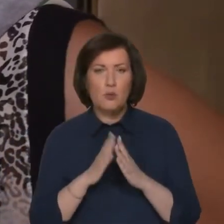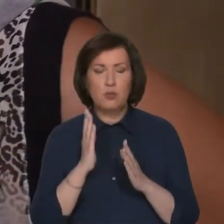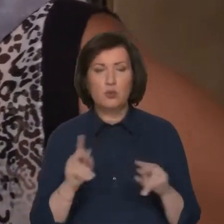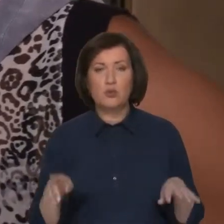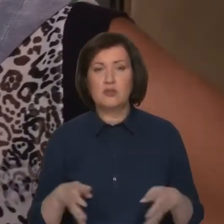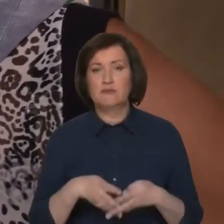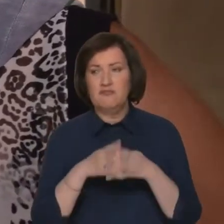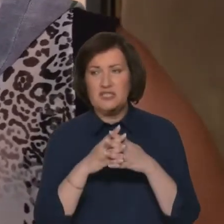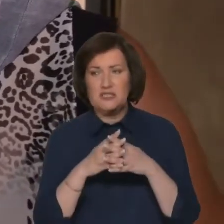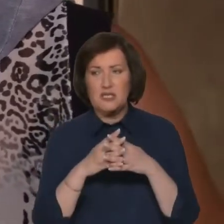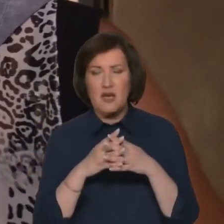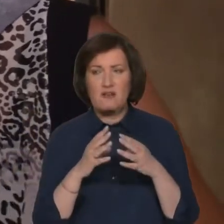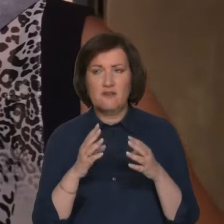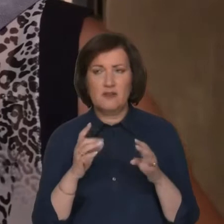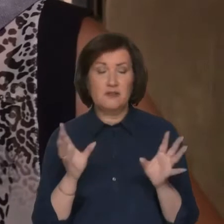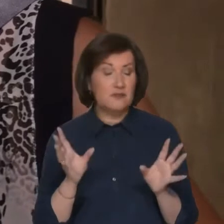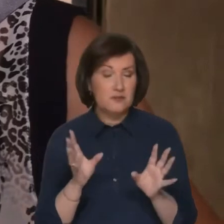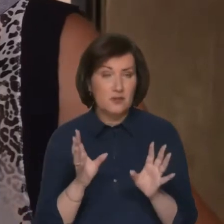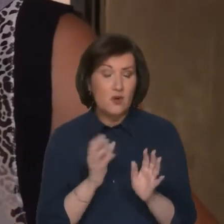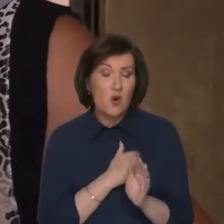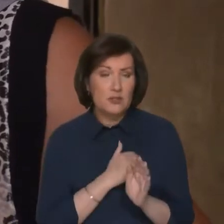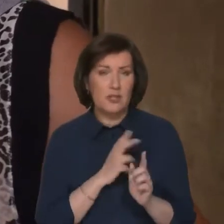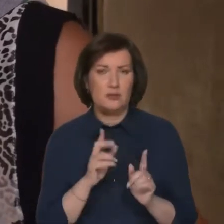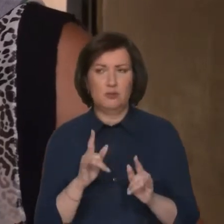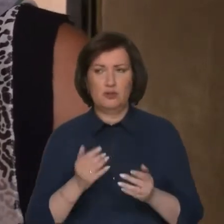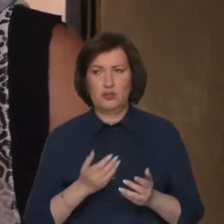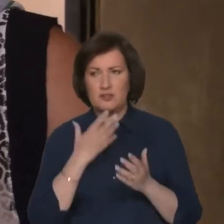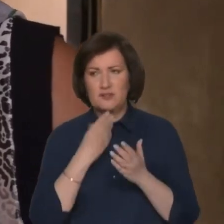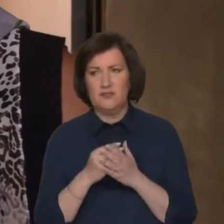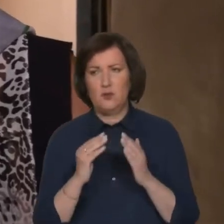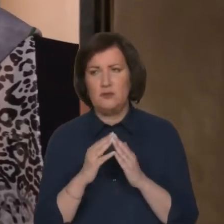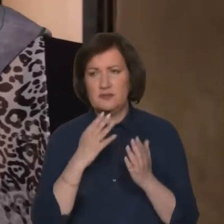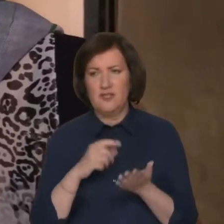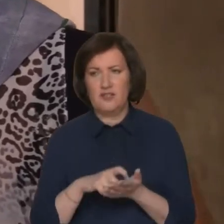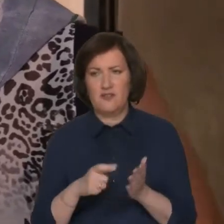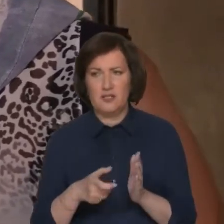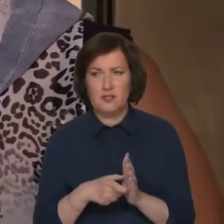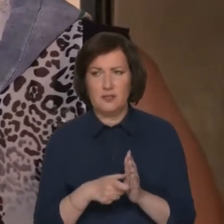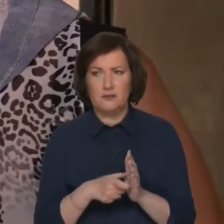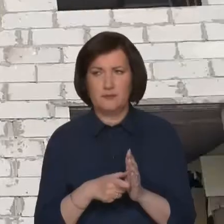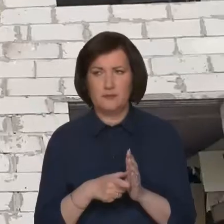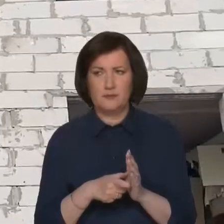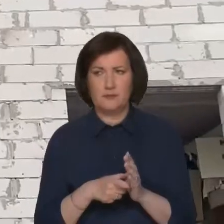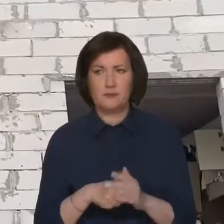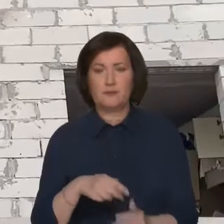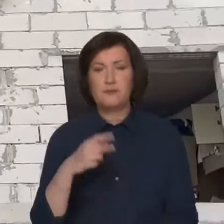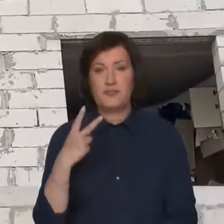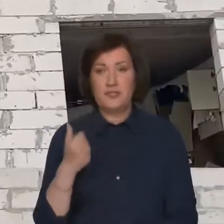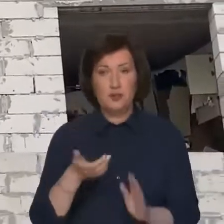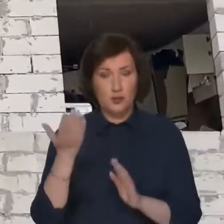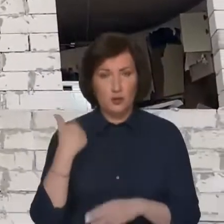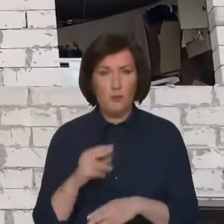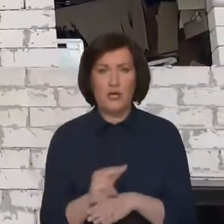будуть відновлювати і все. Хотілося б жити в своєму домі, в своїй квартирі. Два тижні